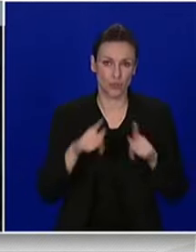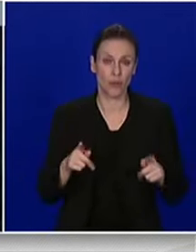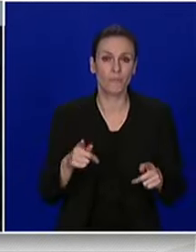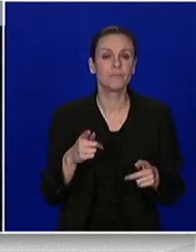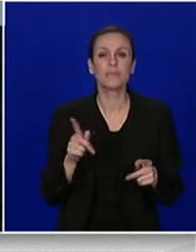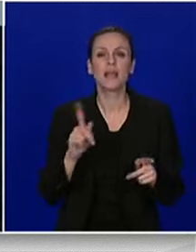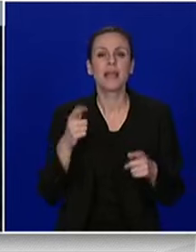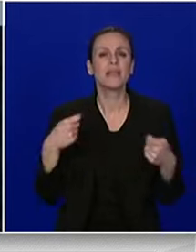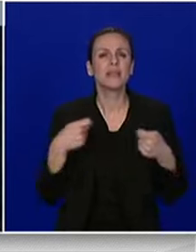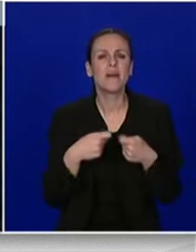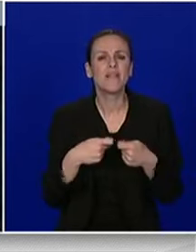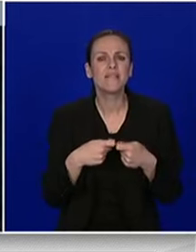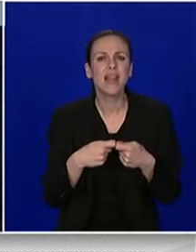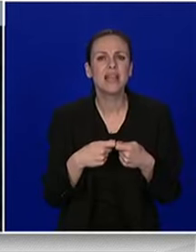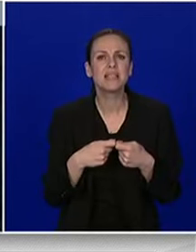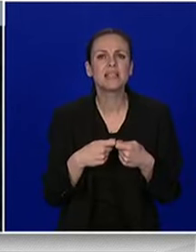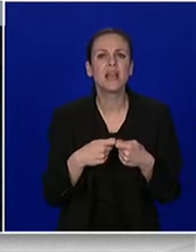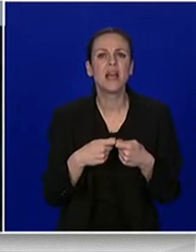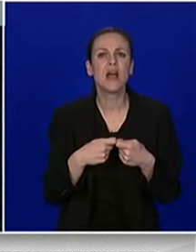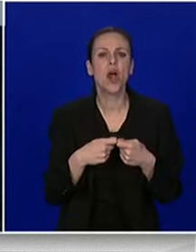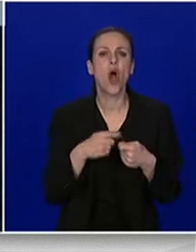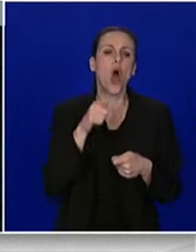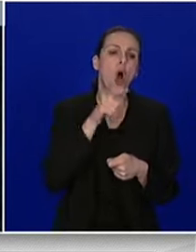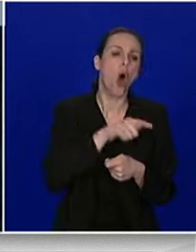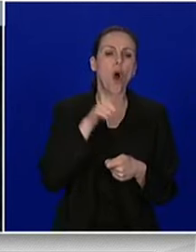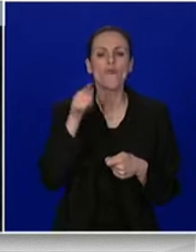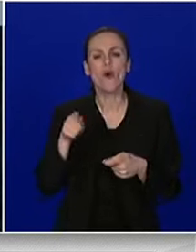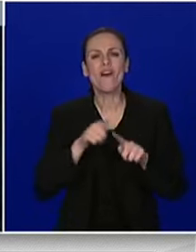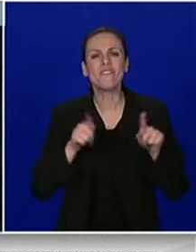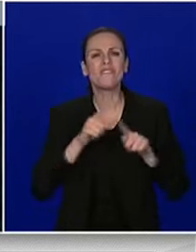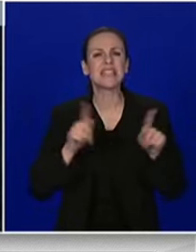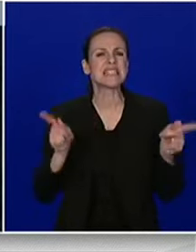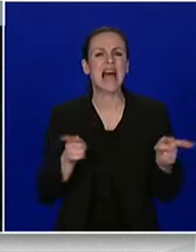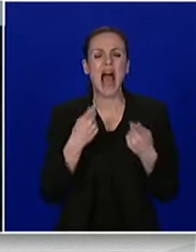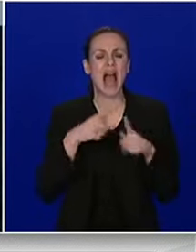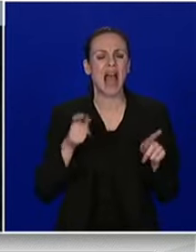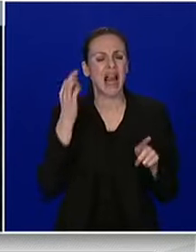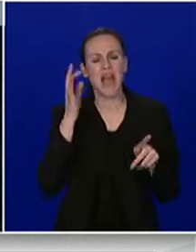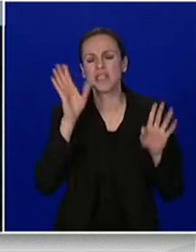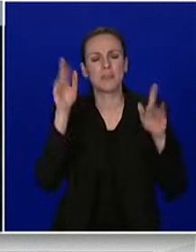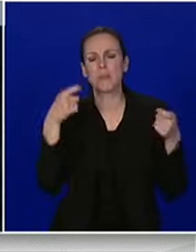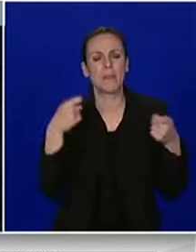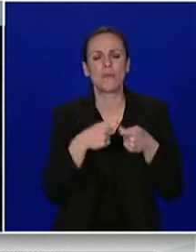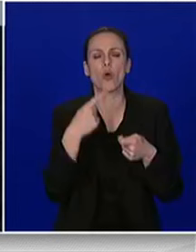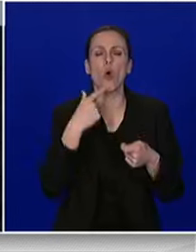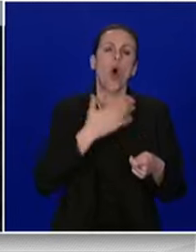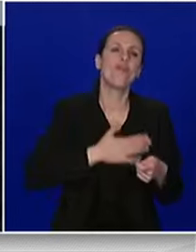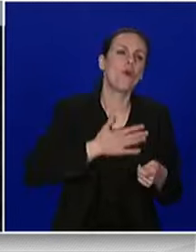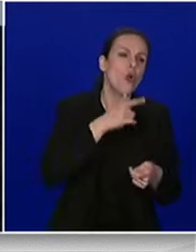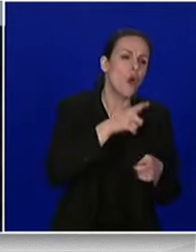li puštati ovu ili onu vrstu glazbe, je li netko glazbeni fan ili nije. Ovo je